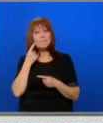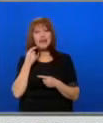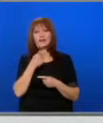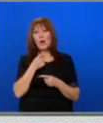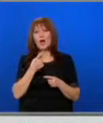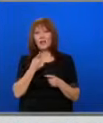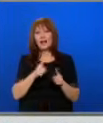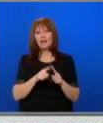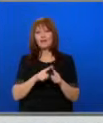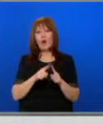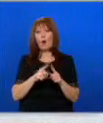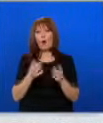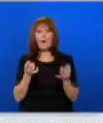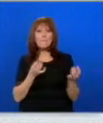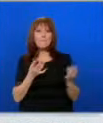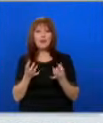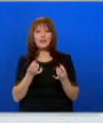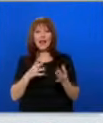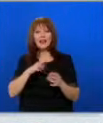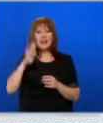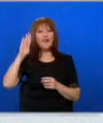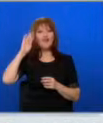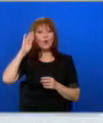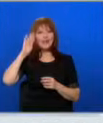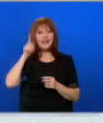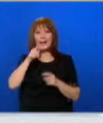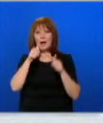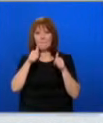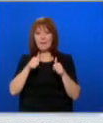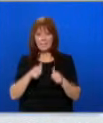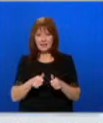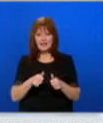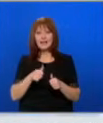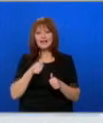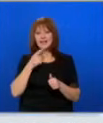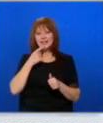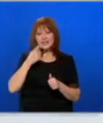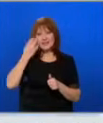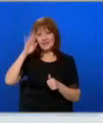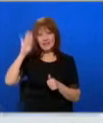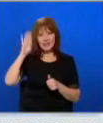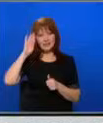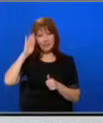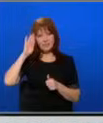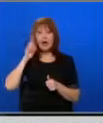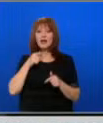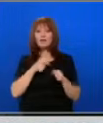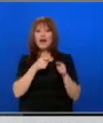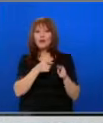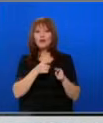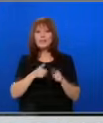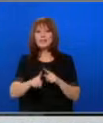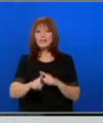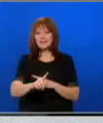модел точно на войника от паметника. Паметника на Съветската армия за война с дигнатия Шпагин. Колкото